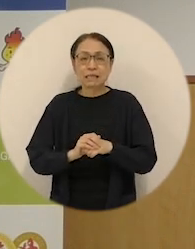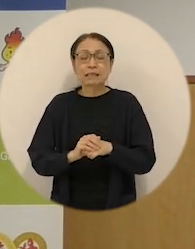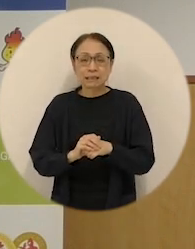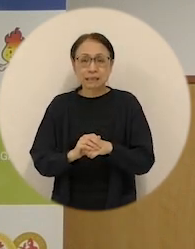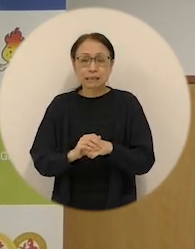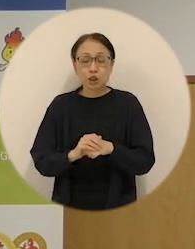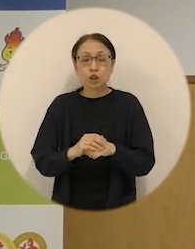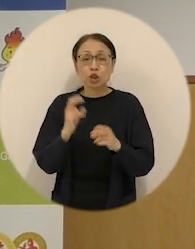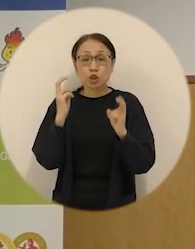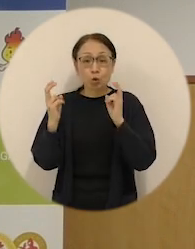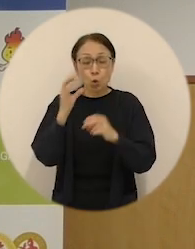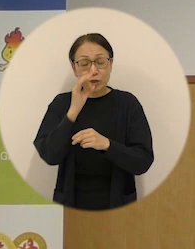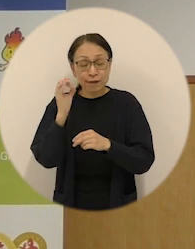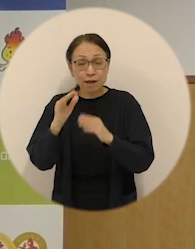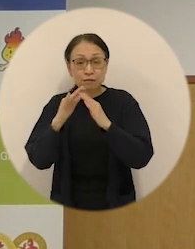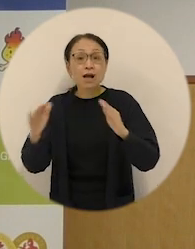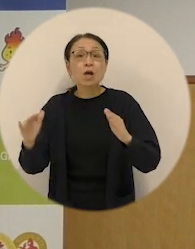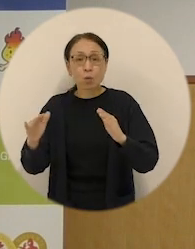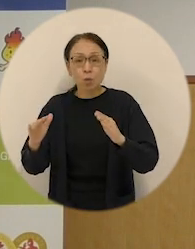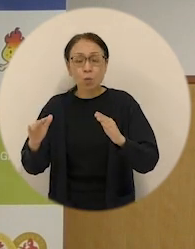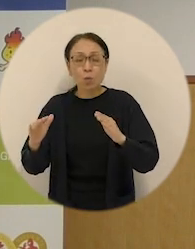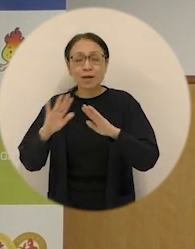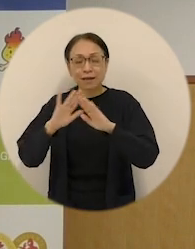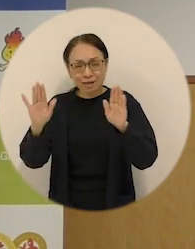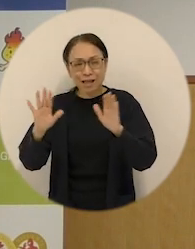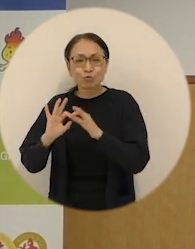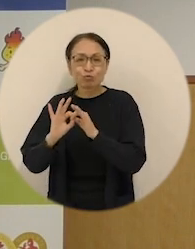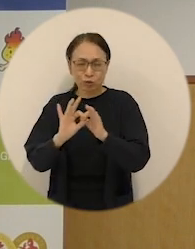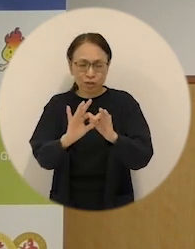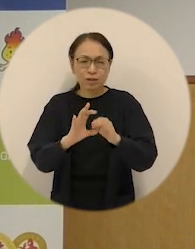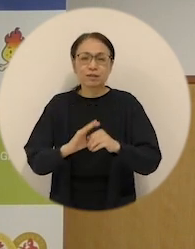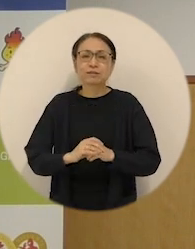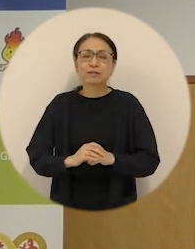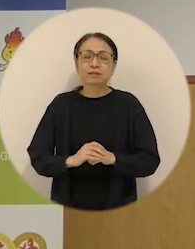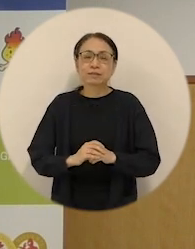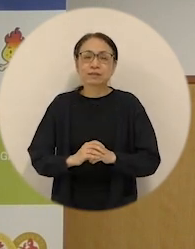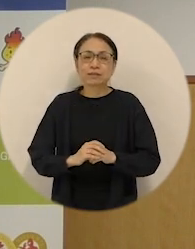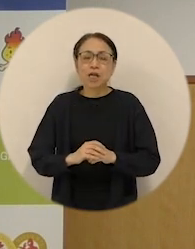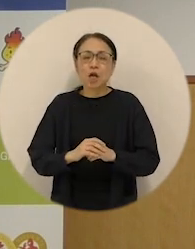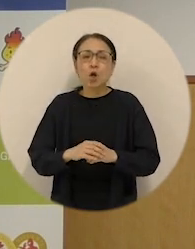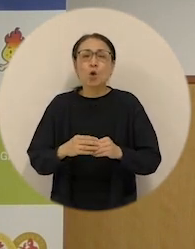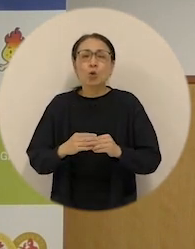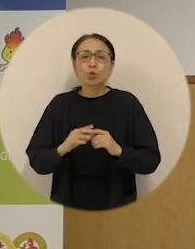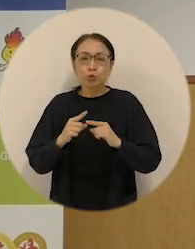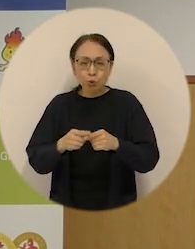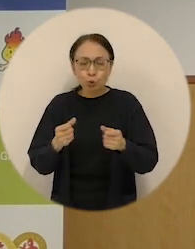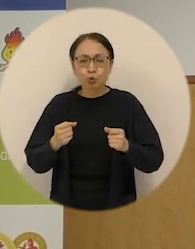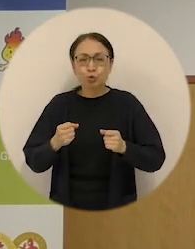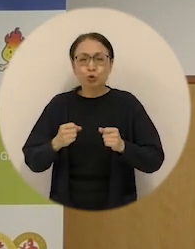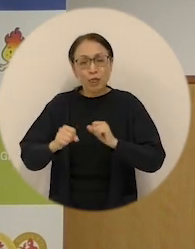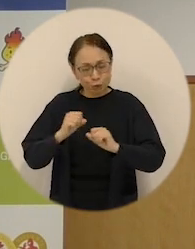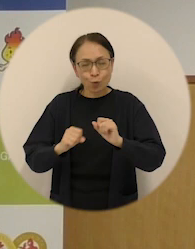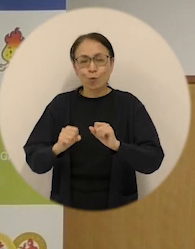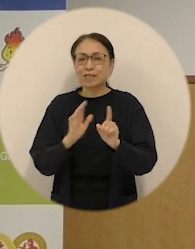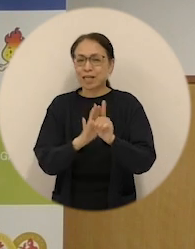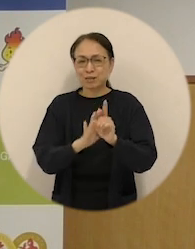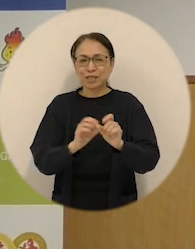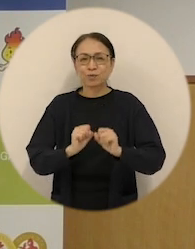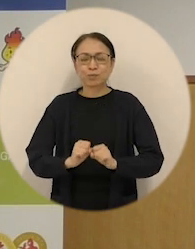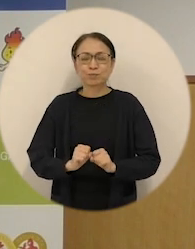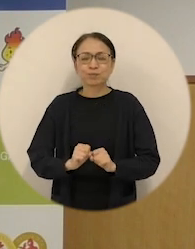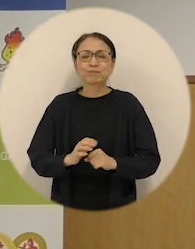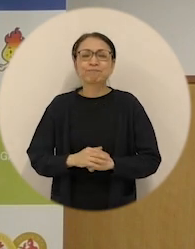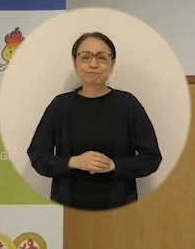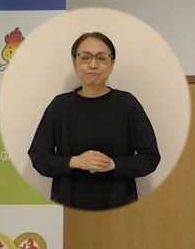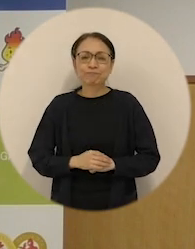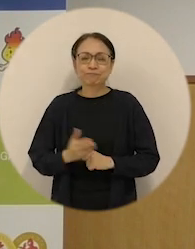ックツアーズなどを引き続き開催し、就職活動を支援してまいります。次